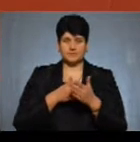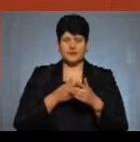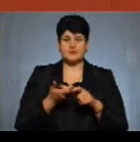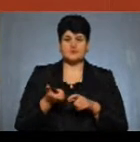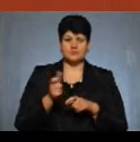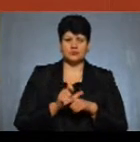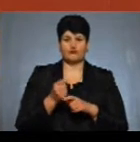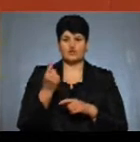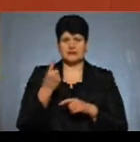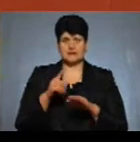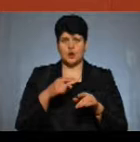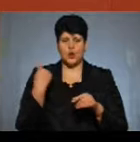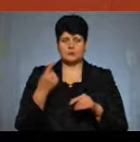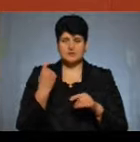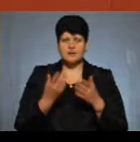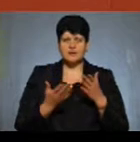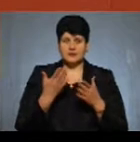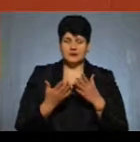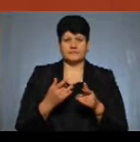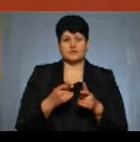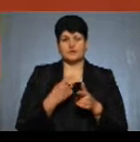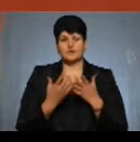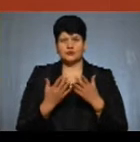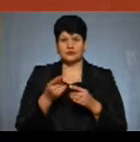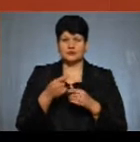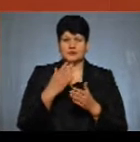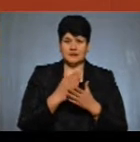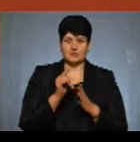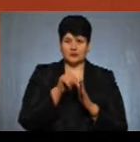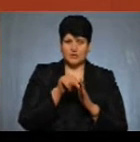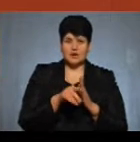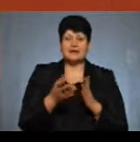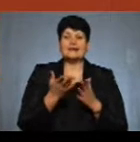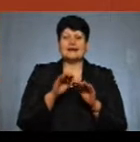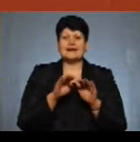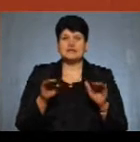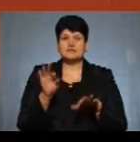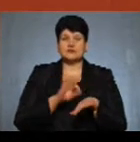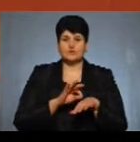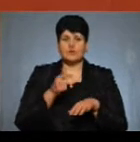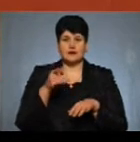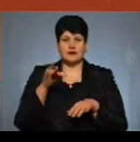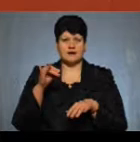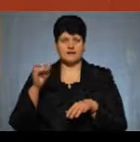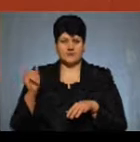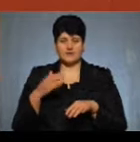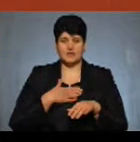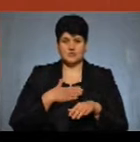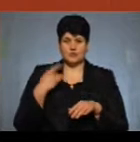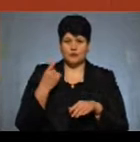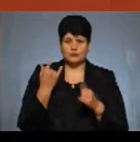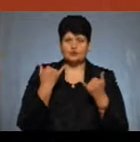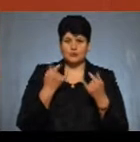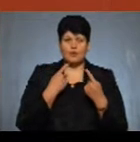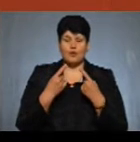пороги перевищено в 11 областях. Проте Чорнобильщина є однією з них, та який рівень захворюваності на грип та ГРВІ в нашій